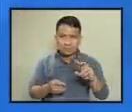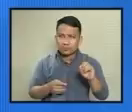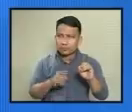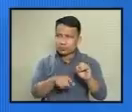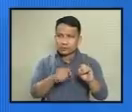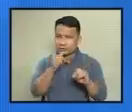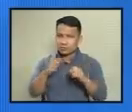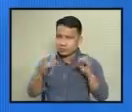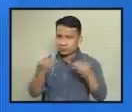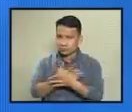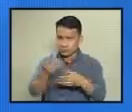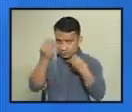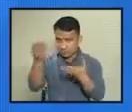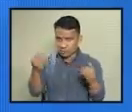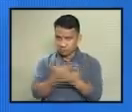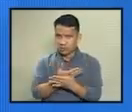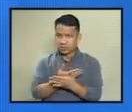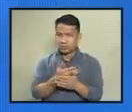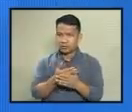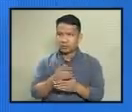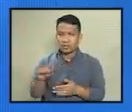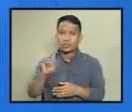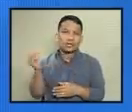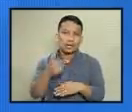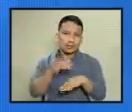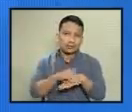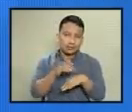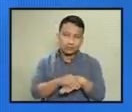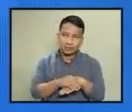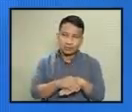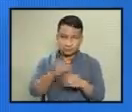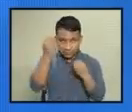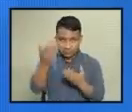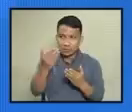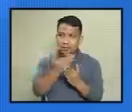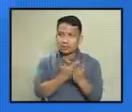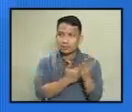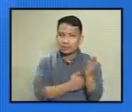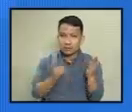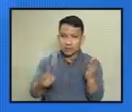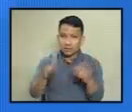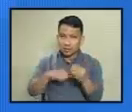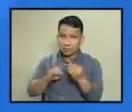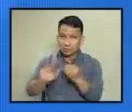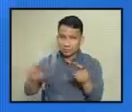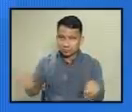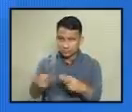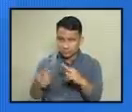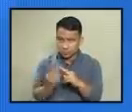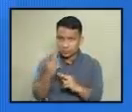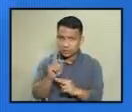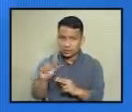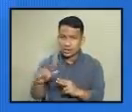sila nananakot lamang. Lahat daw ng babalat impormasyong inilalabas nila tungkol sa Bulkang Taal